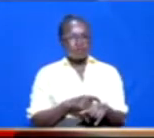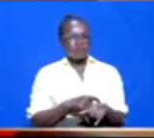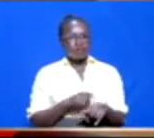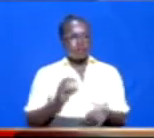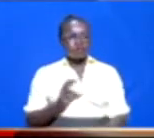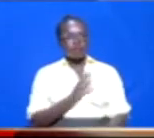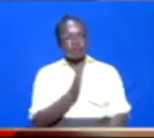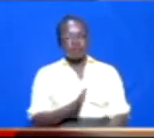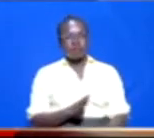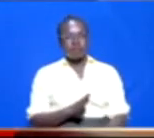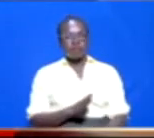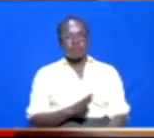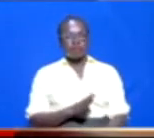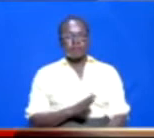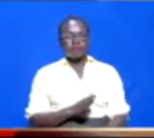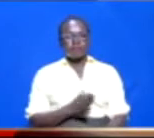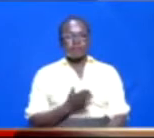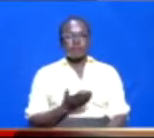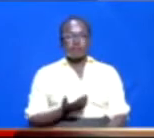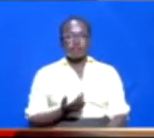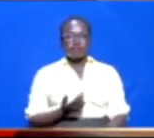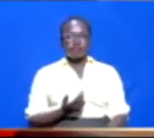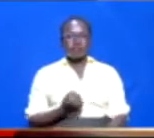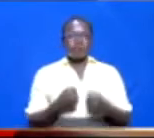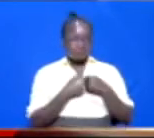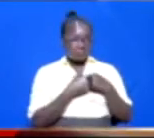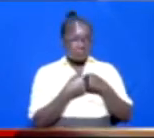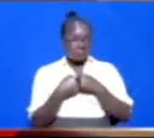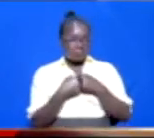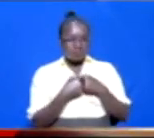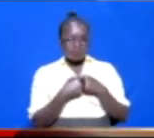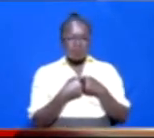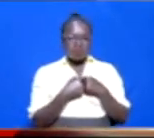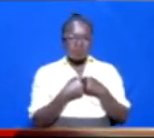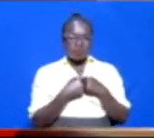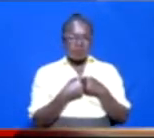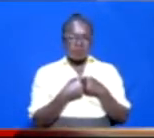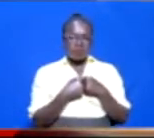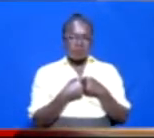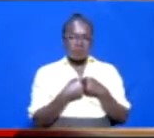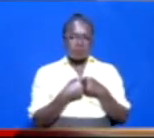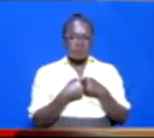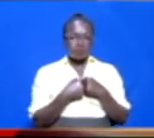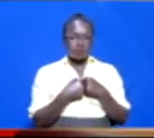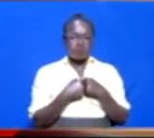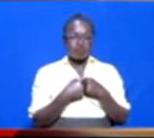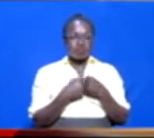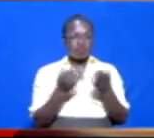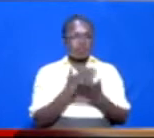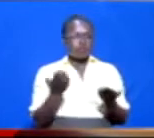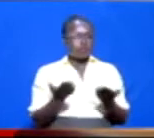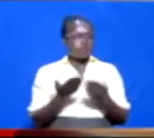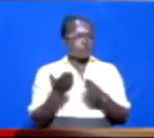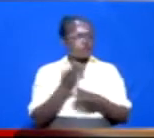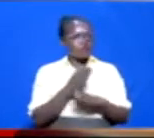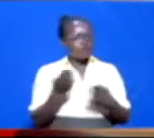yote kupigwa msasa, unapata ya kwamba kuna hii changamoto inatokea wakati kuna jambo ambalo ulitekeleza kitambo, manake kila mtu ni